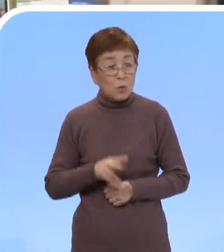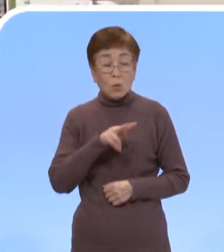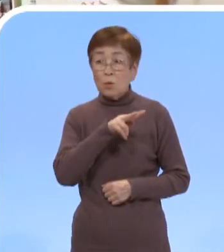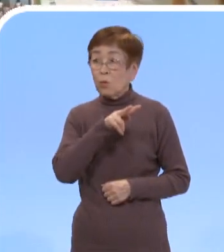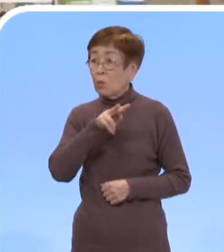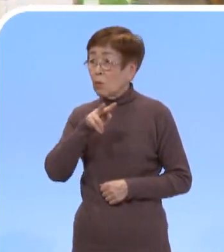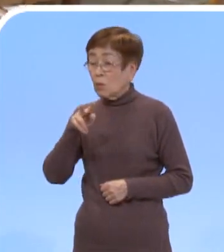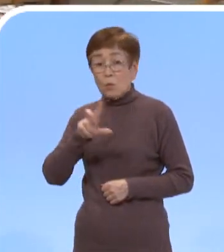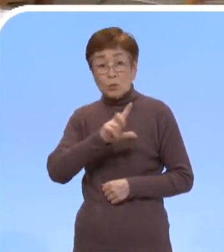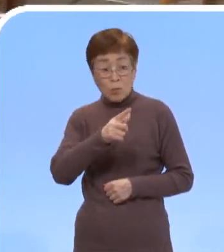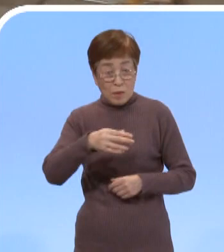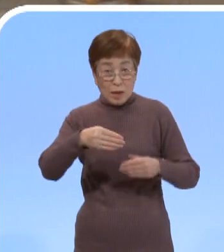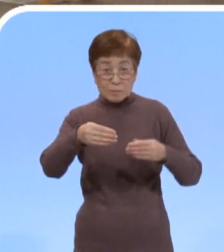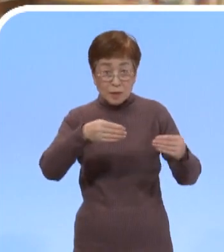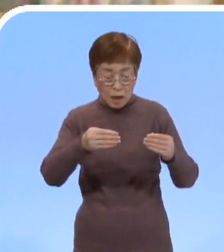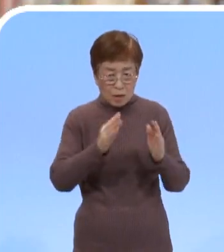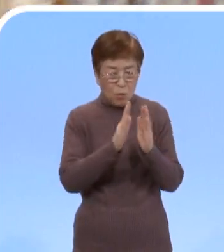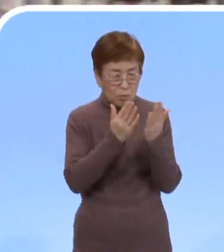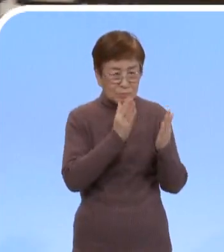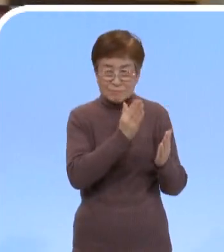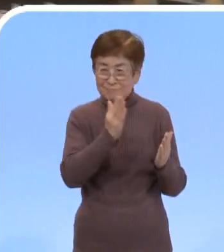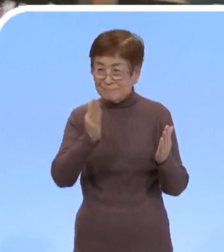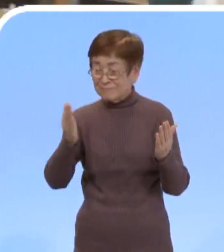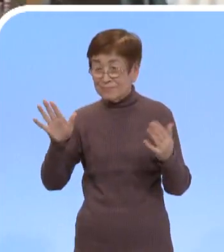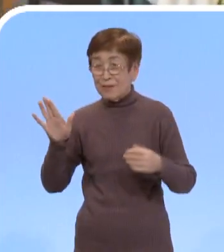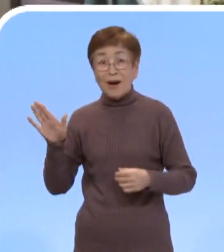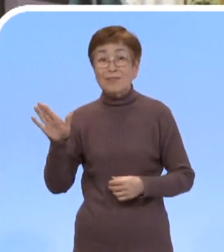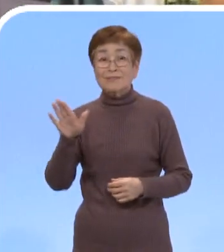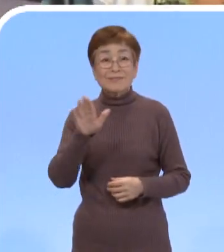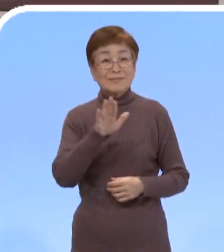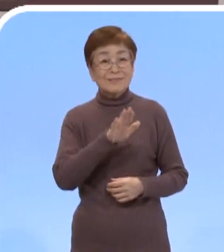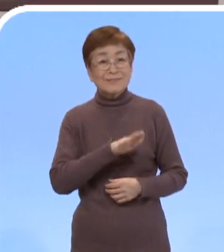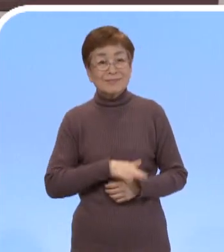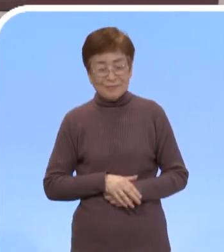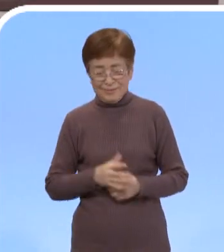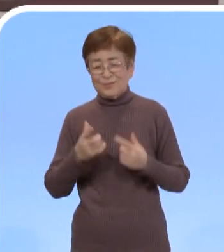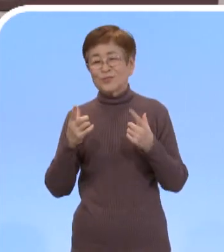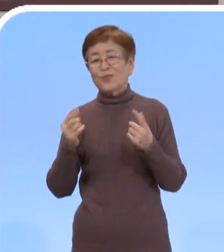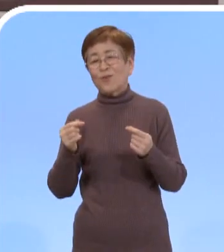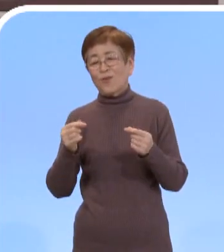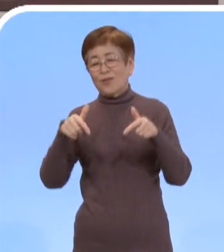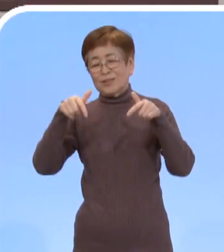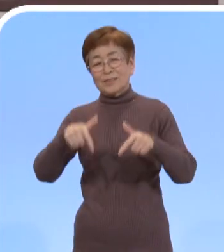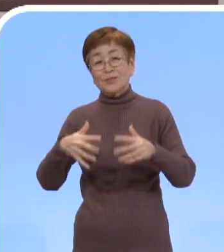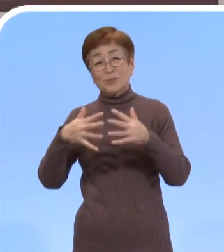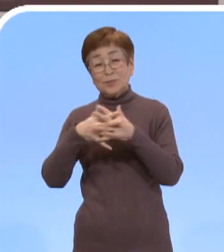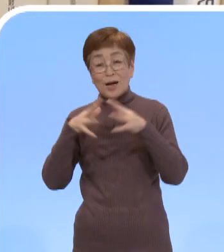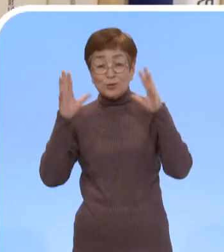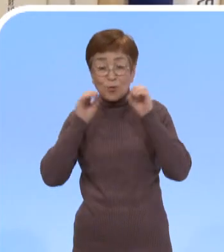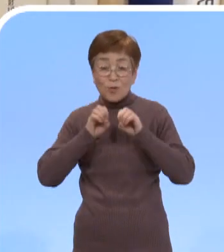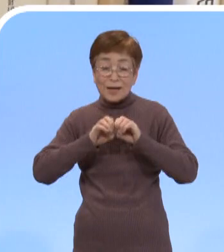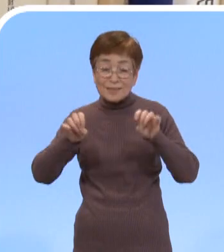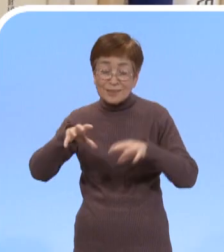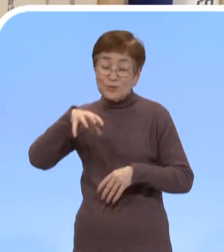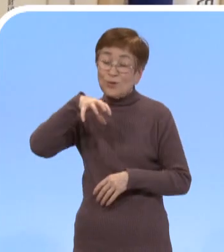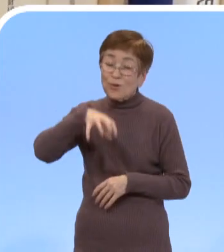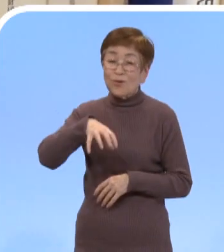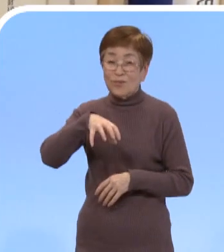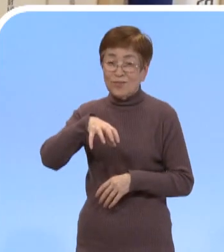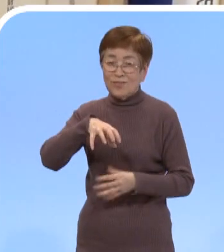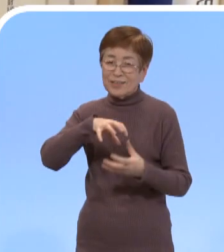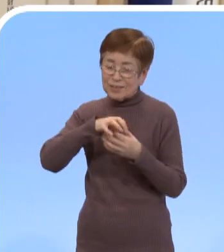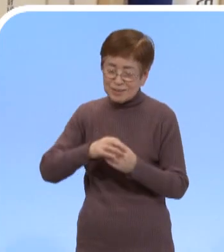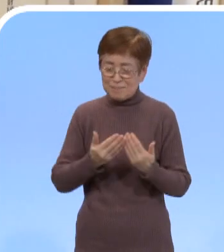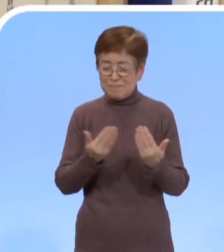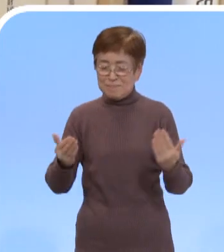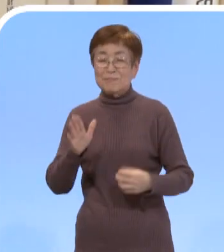うわ、いろんなチラシや本とかいっぱいですね。 はい、中央クリエイト西宮の情報を発信している場